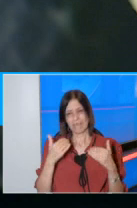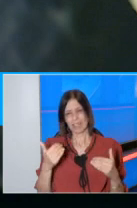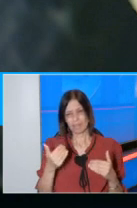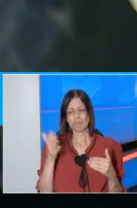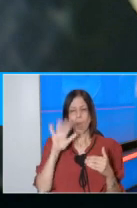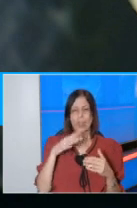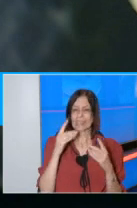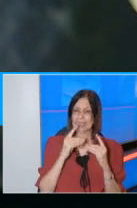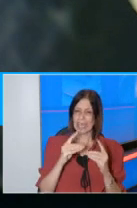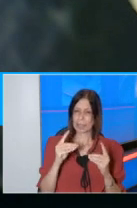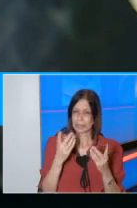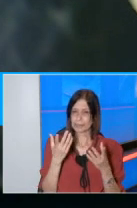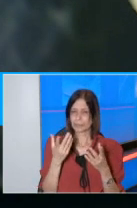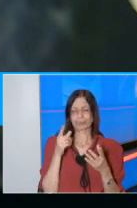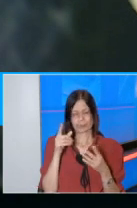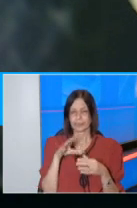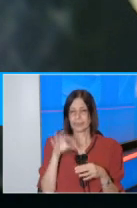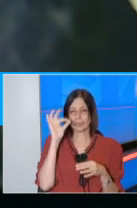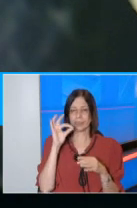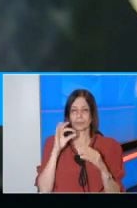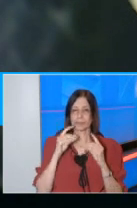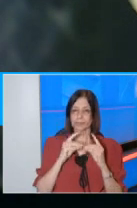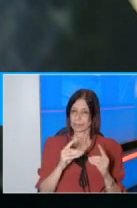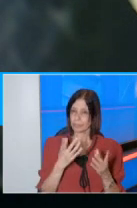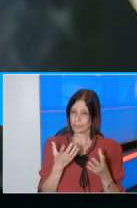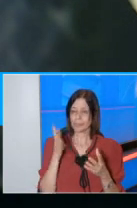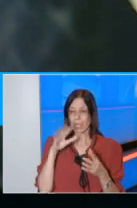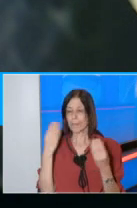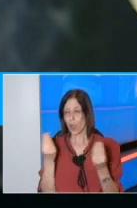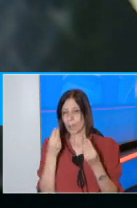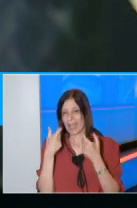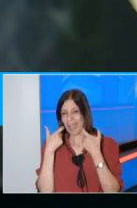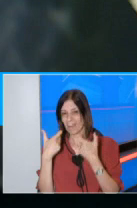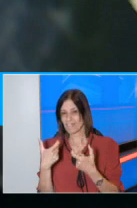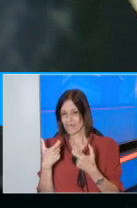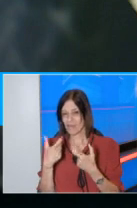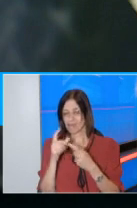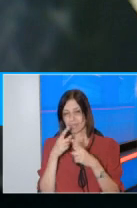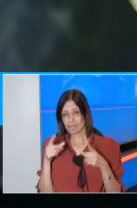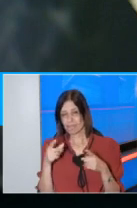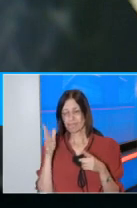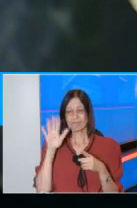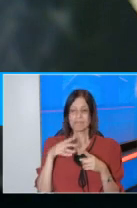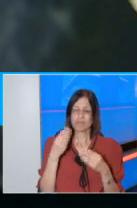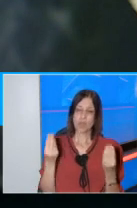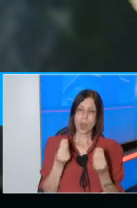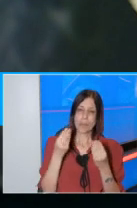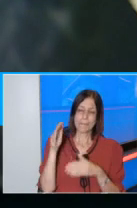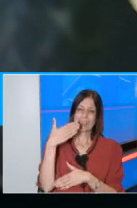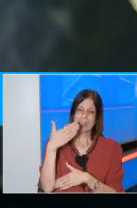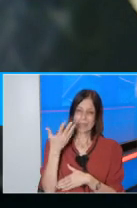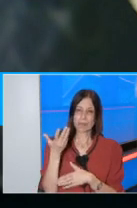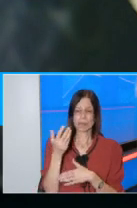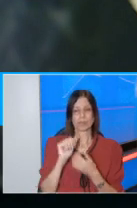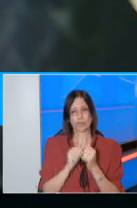דרכים, והם ימצאו דרכים. וגם גורמי האכיפה למיניהם, בין אם זה גורמים מדינתיים, בין אם זה